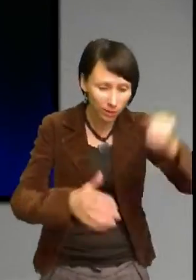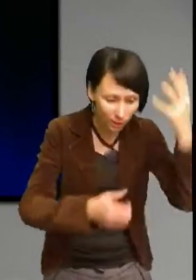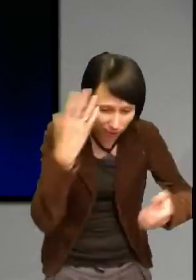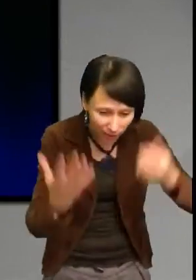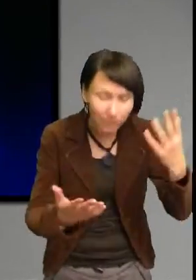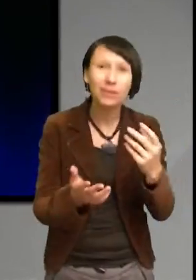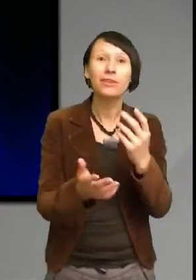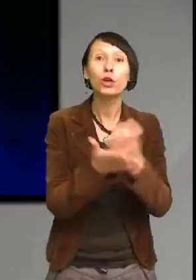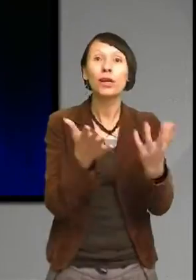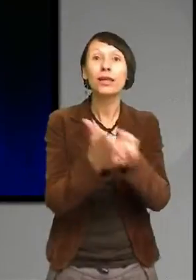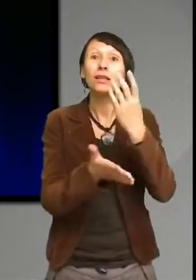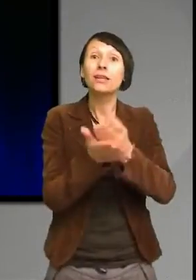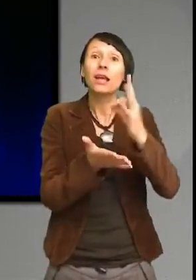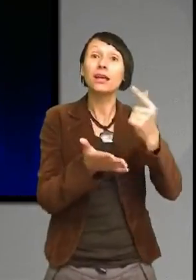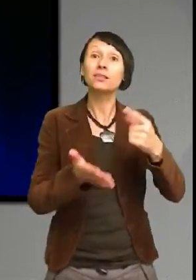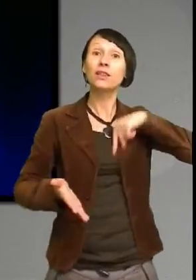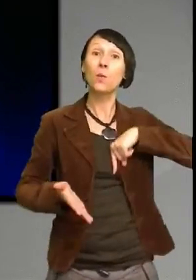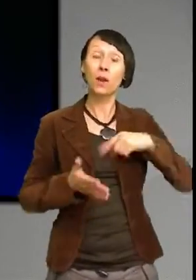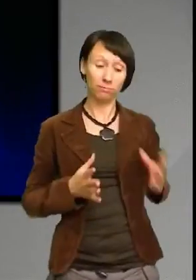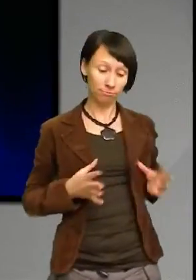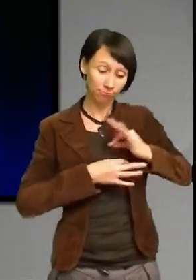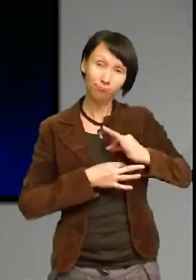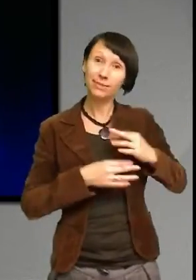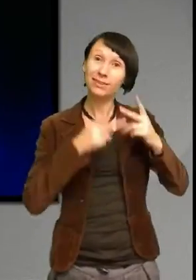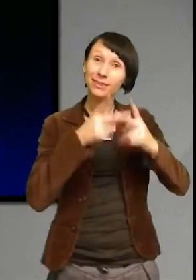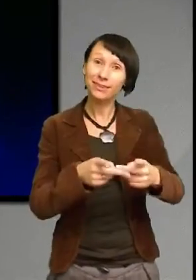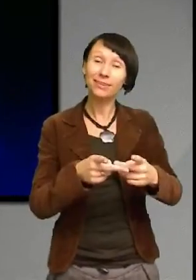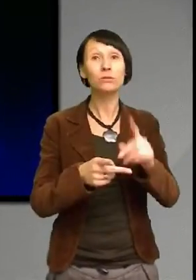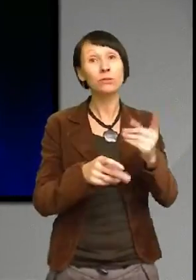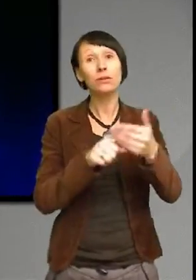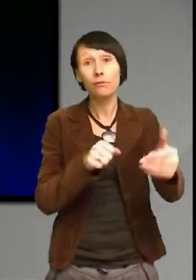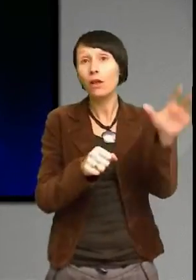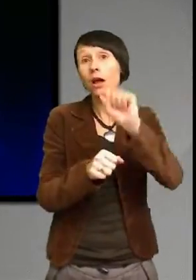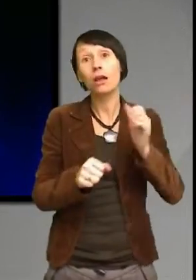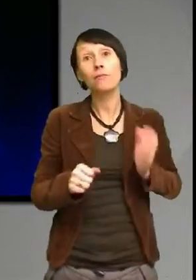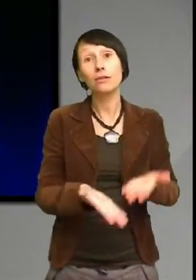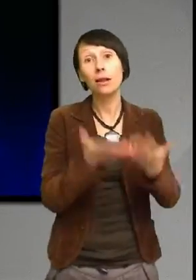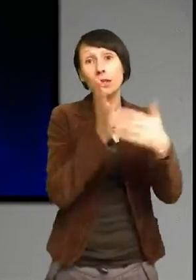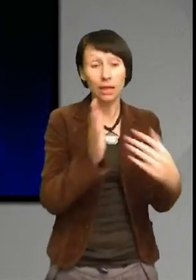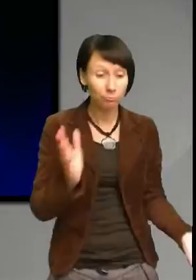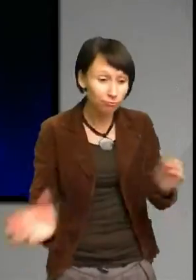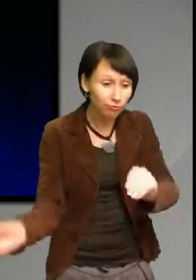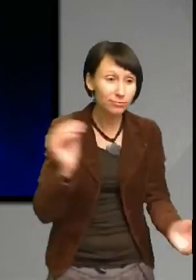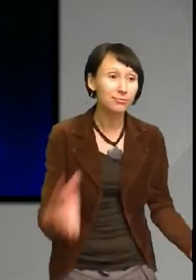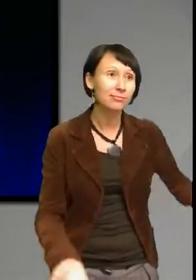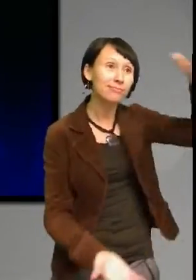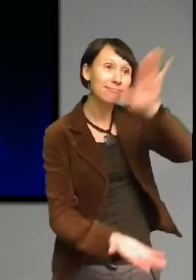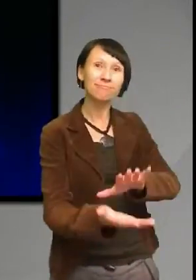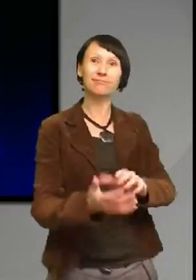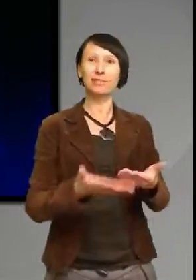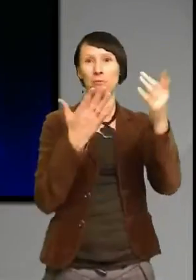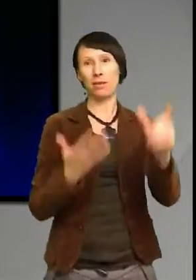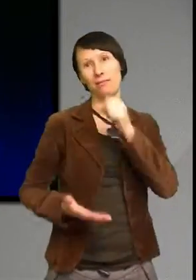För att fästa sarin med igen. Därefter hjälptes alla kvinnorna åt att ta på farmor sarin igen. Och så var det inte mer med det.